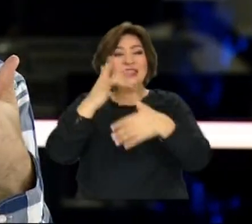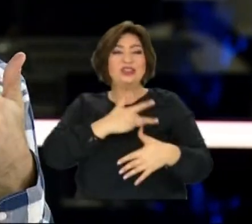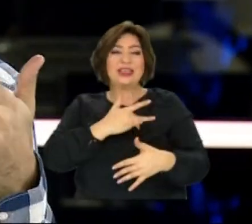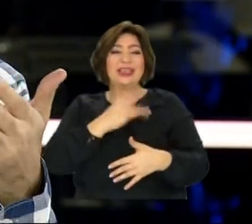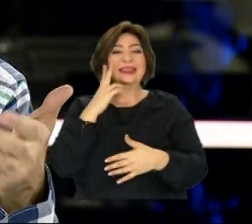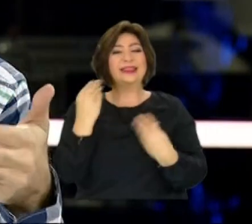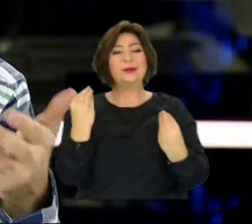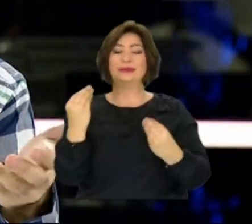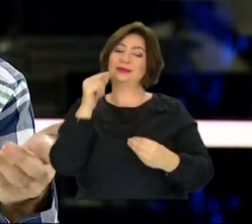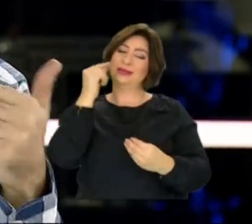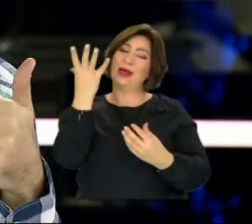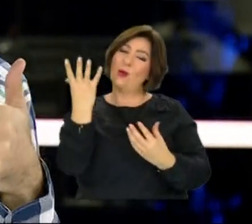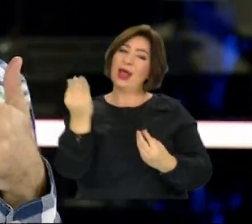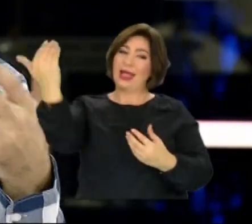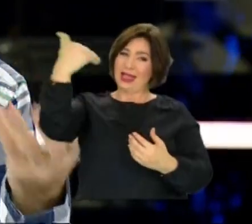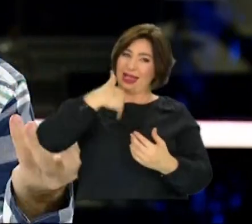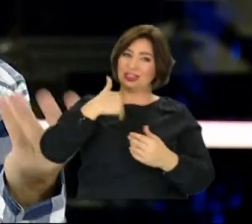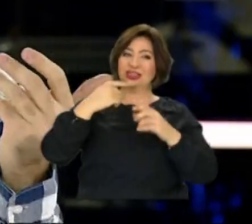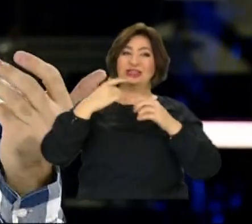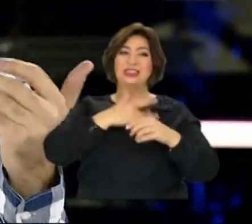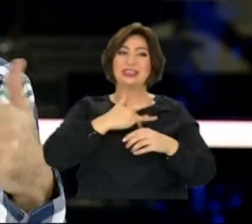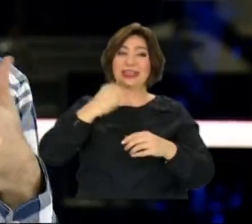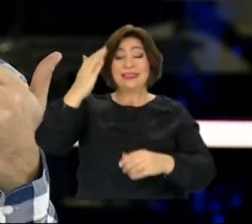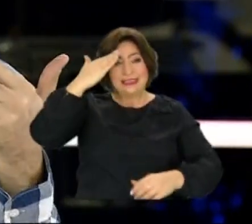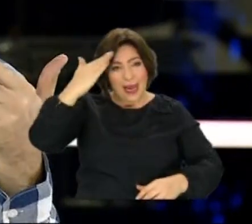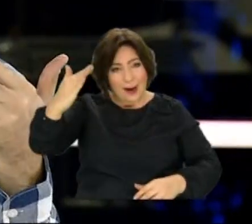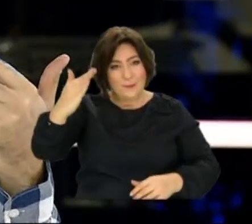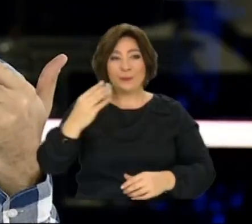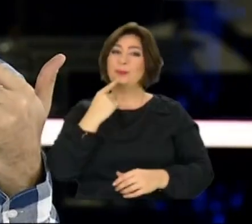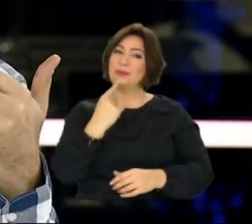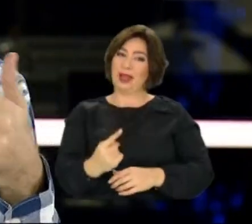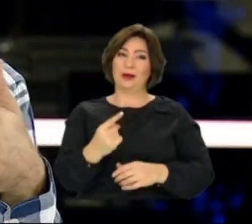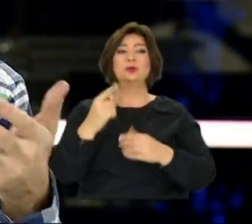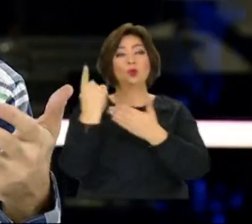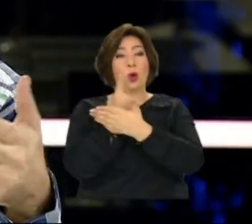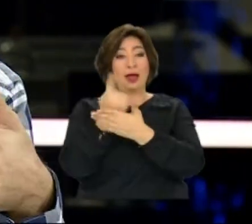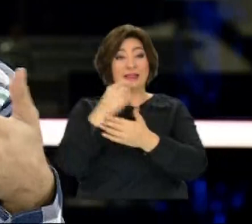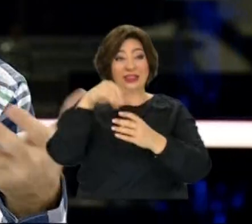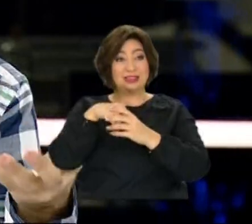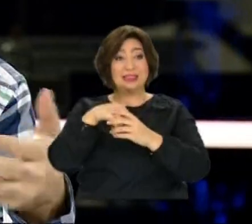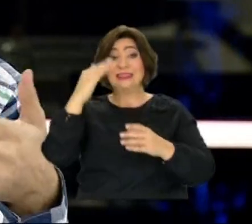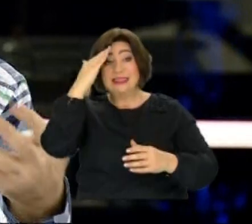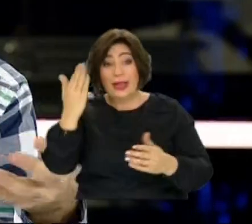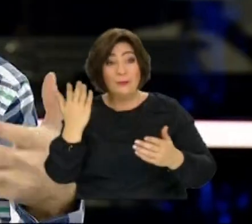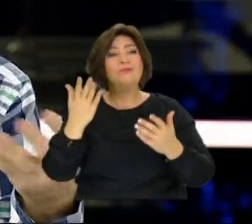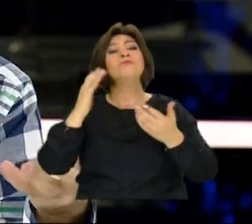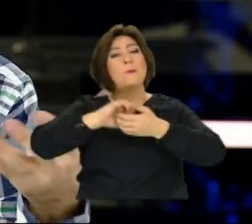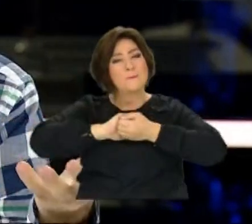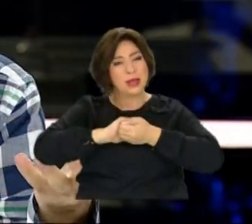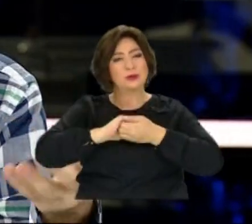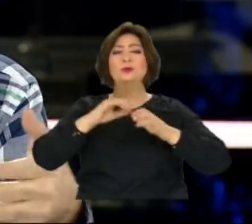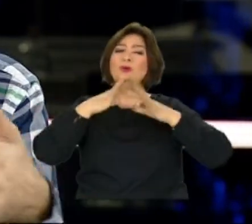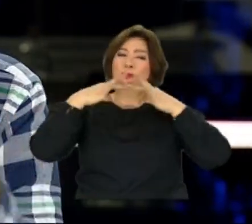insanlar olarak almaya geldikleri kişilere selam size derler diye ifade ediliyor Kur'an-ı Kerim'de. Yani selam da işte esenlik, barış,